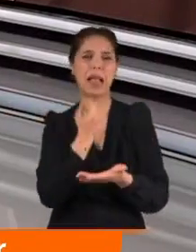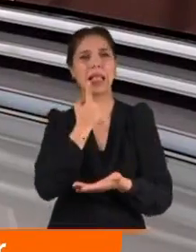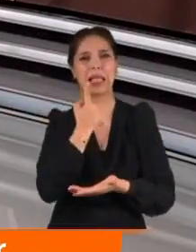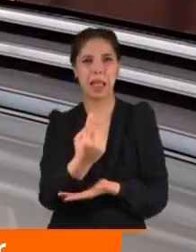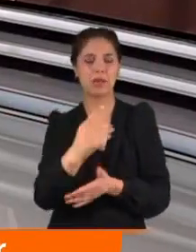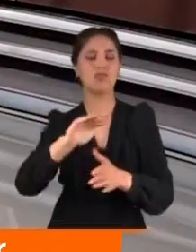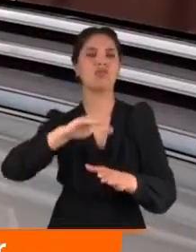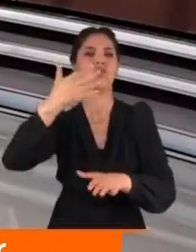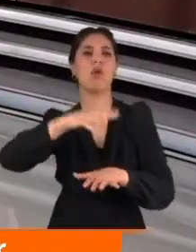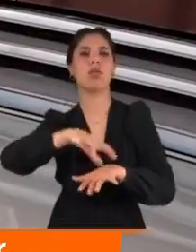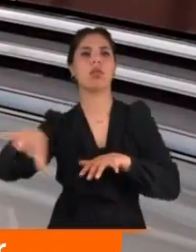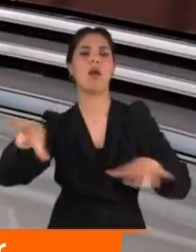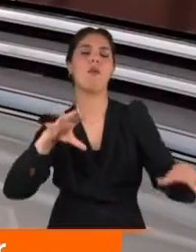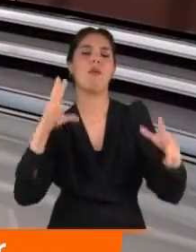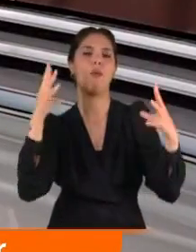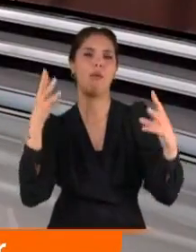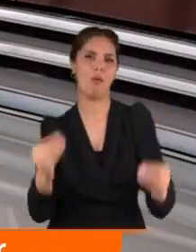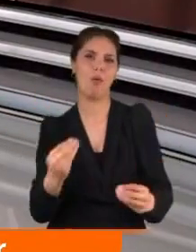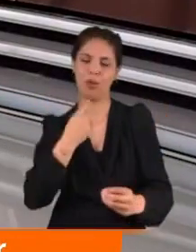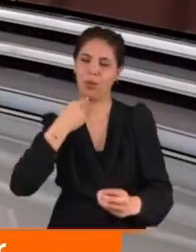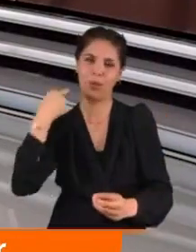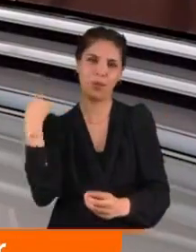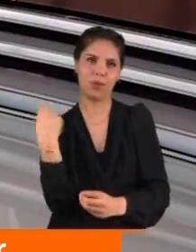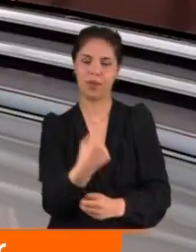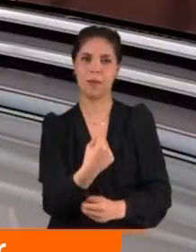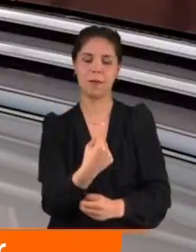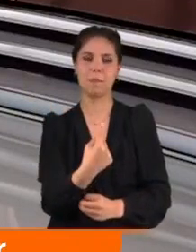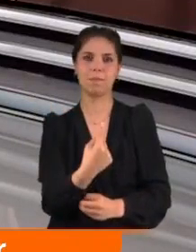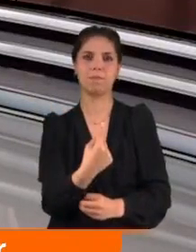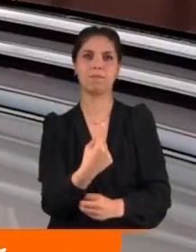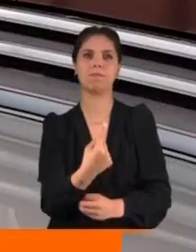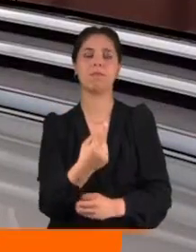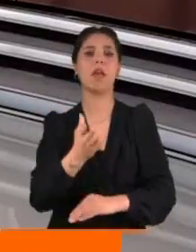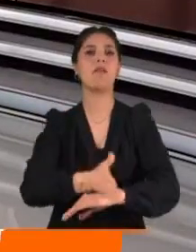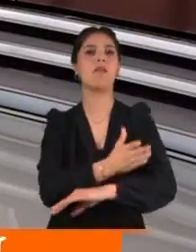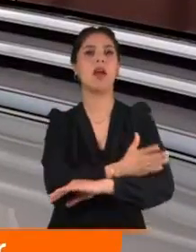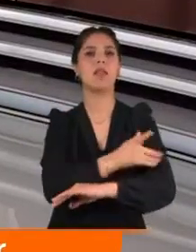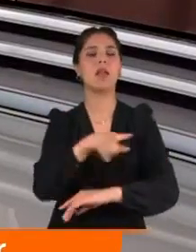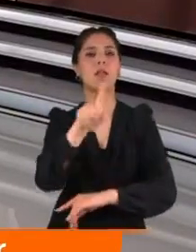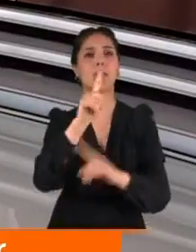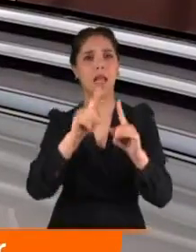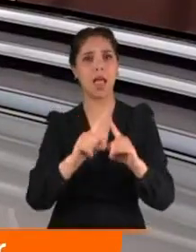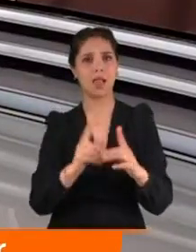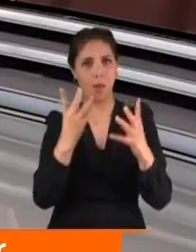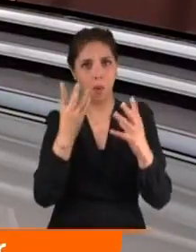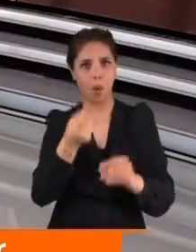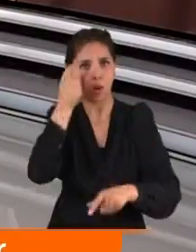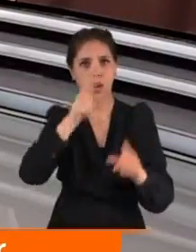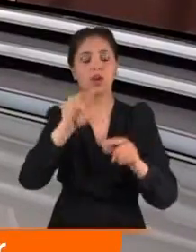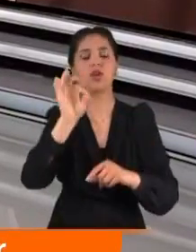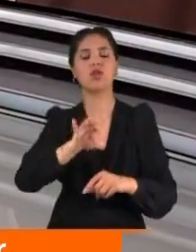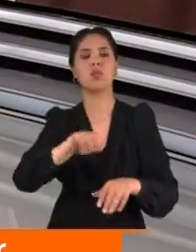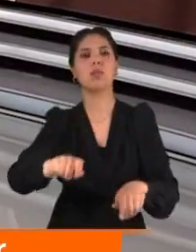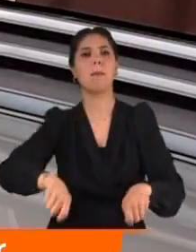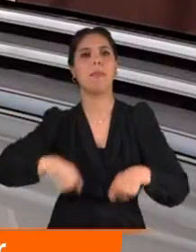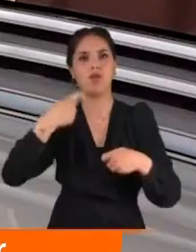diyenler dağıla dağıla sağa sola savrulmuşlardır cümlesiyle özetledi kendi açısından. Vatanımızla hesabı olanlar şimdi çizgili pijamalarını